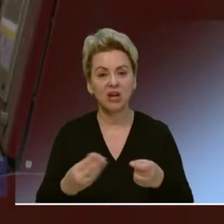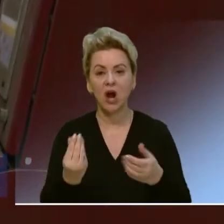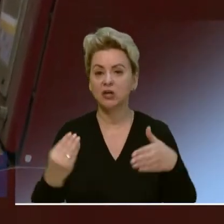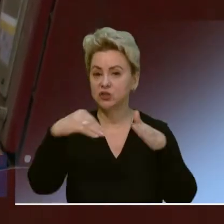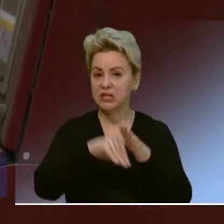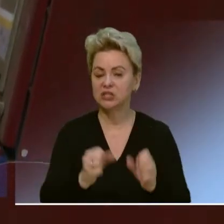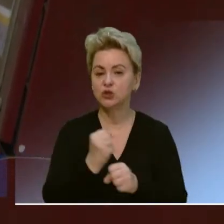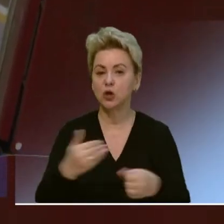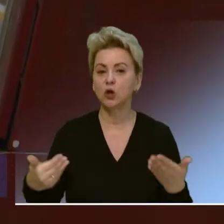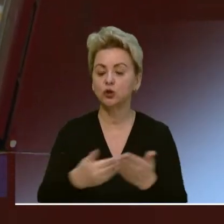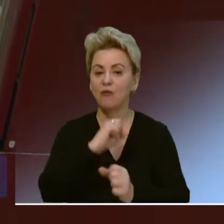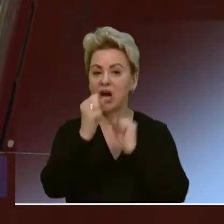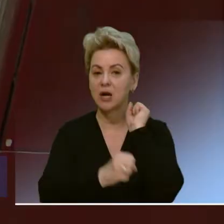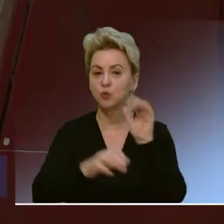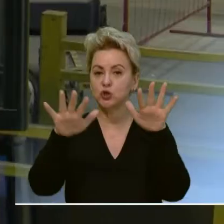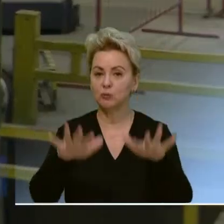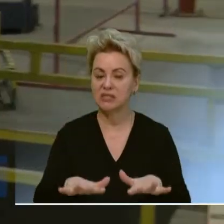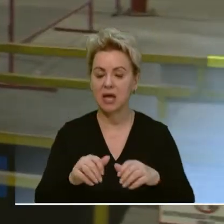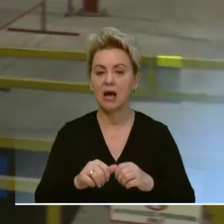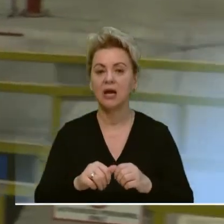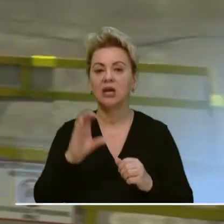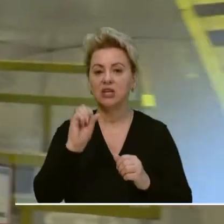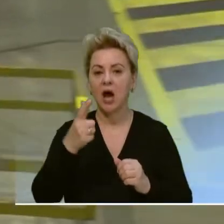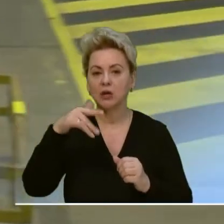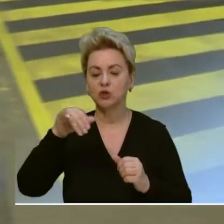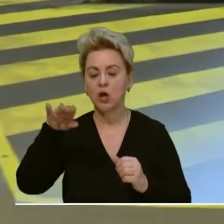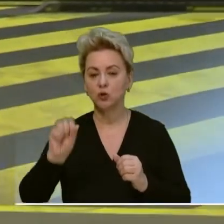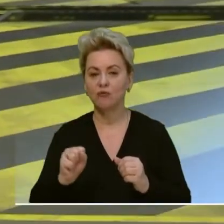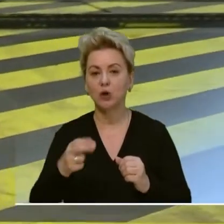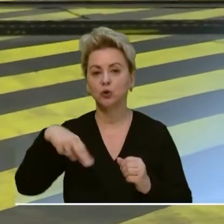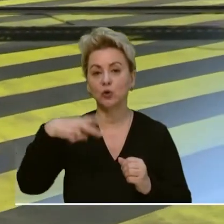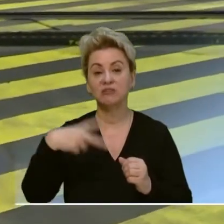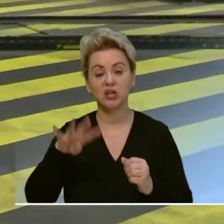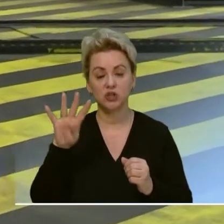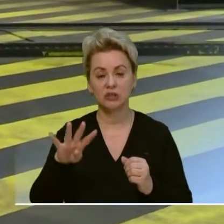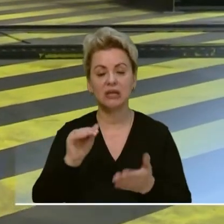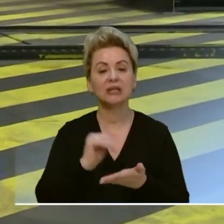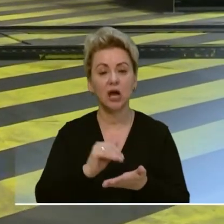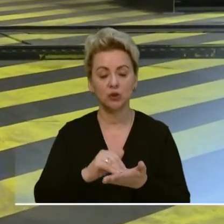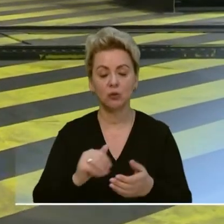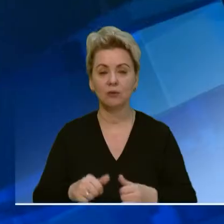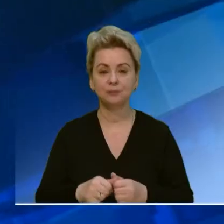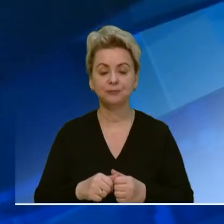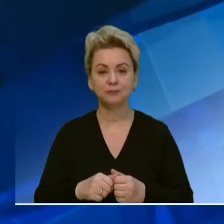инвестиции и создавать новые рабочие места. Елена Рябжанова, Анна Туполева, Дон-24, Таганрог.